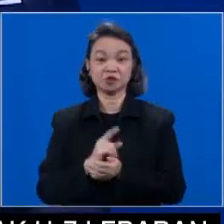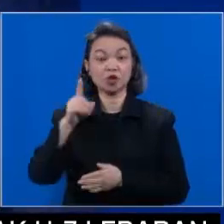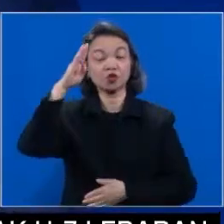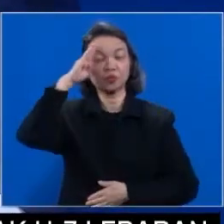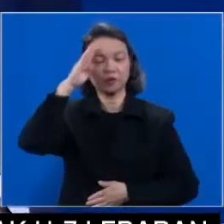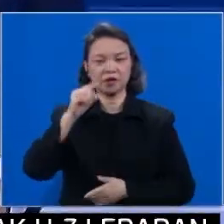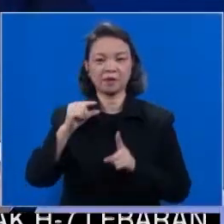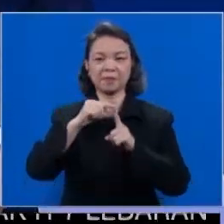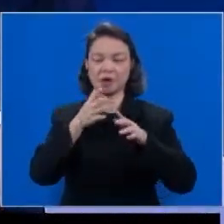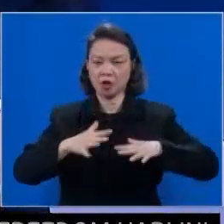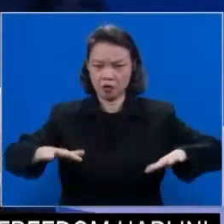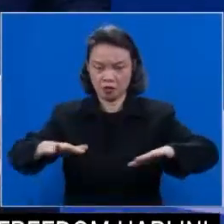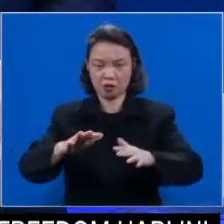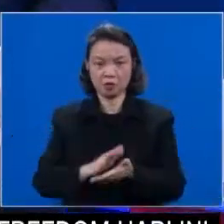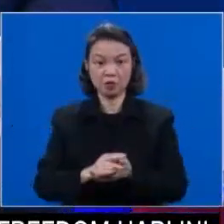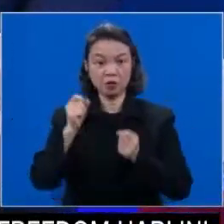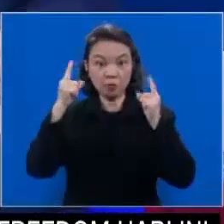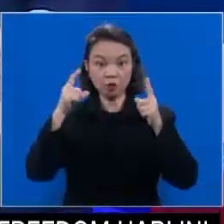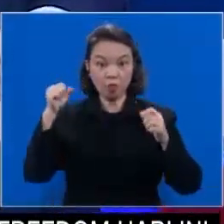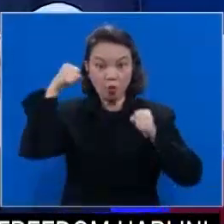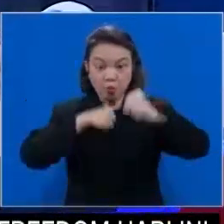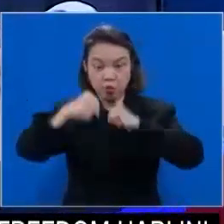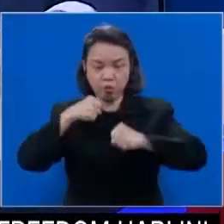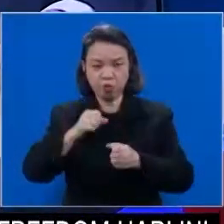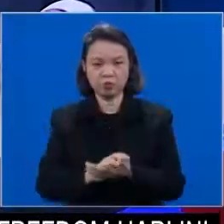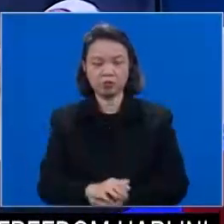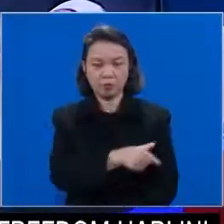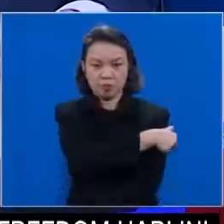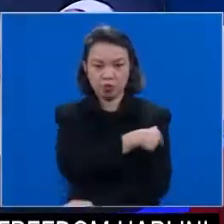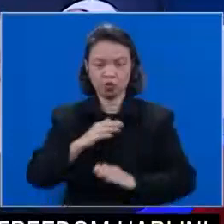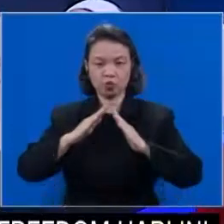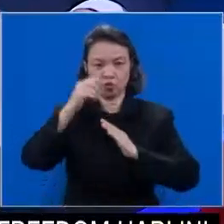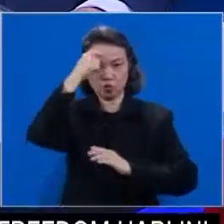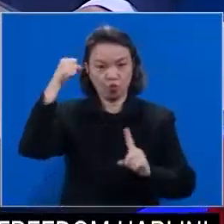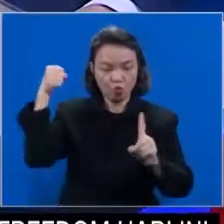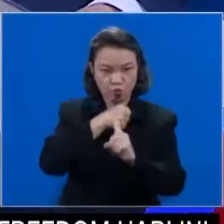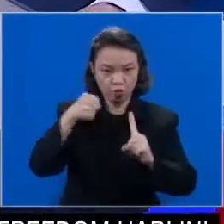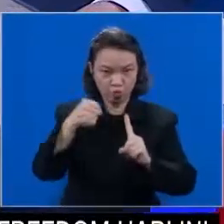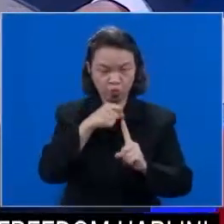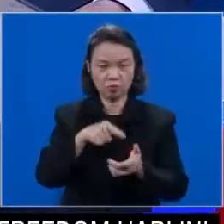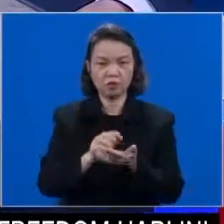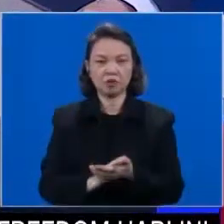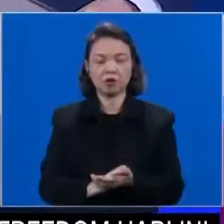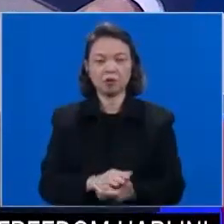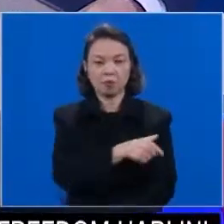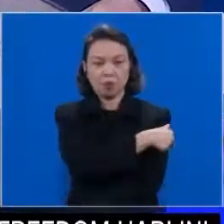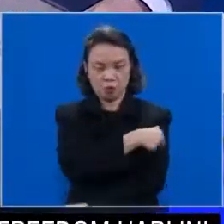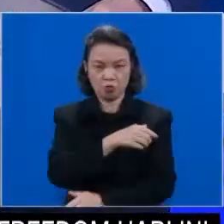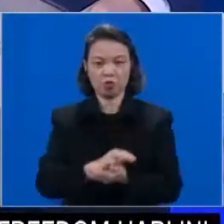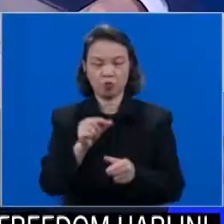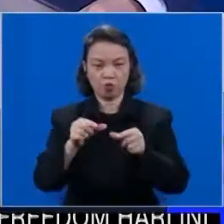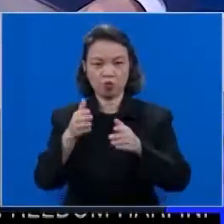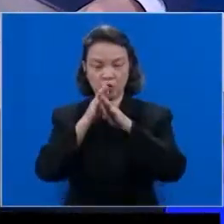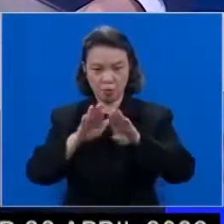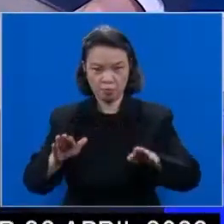ini Pangandaran Jawa Barat tiba-tiba mengamuk dan menyerang petugas Puskesmas Yahya dilumpuhkan petugas keamanan Puskesmas di